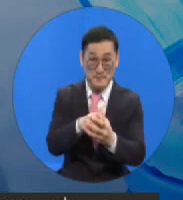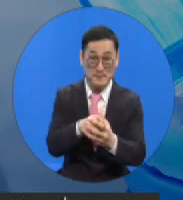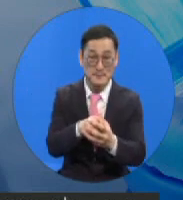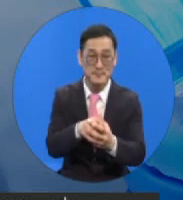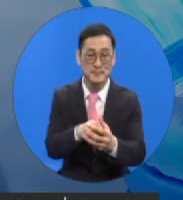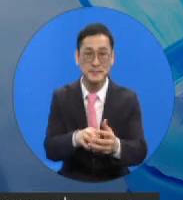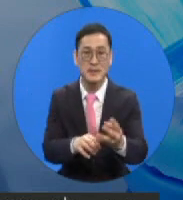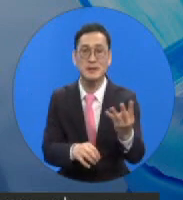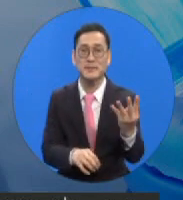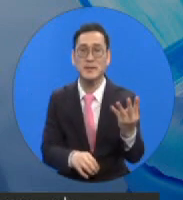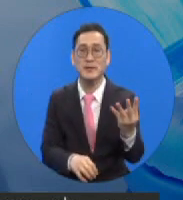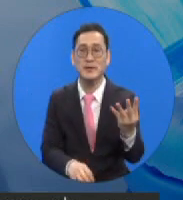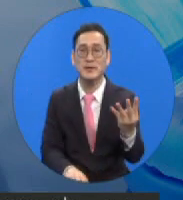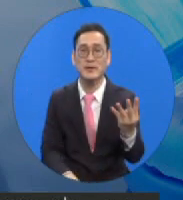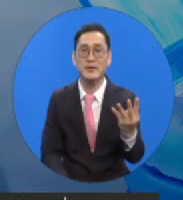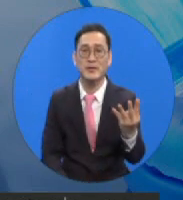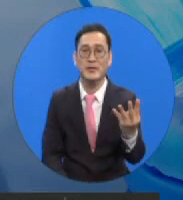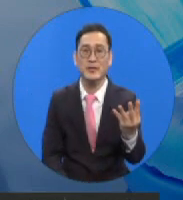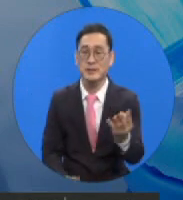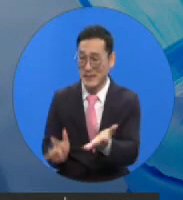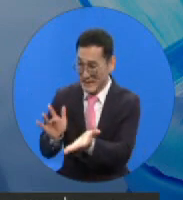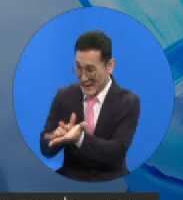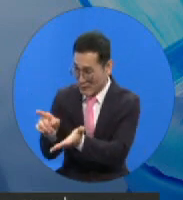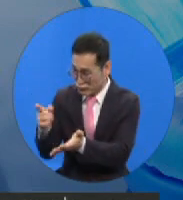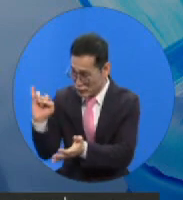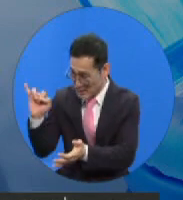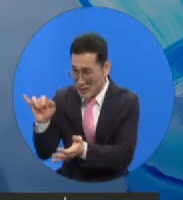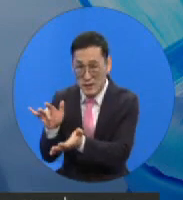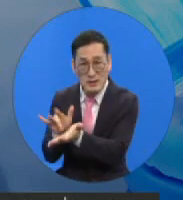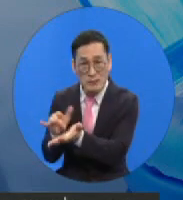있는 대목이라는 점입니다.